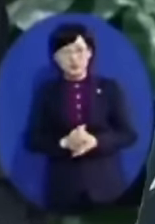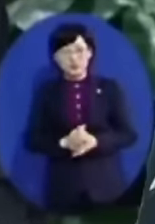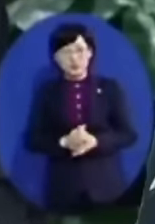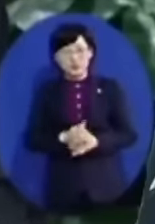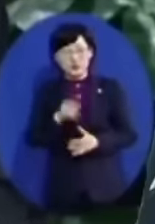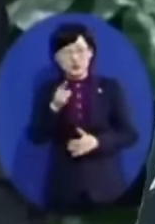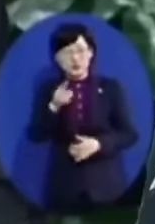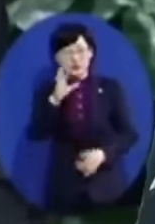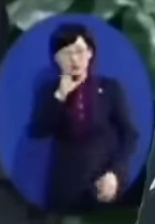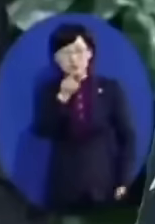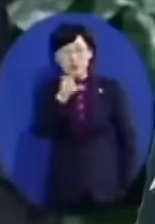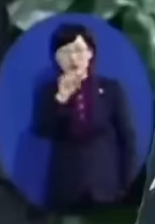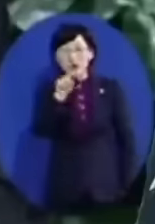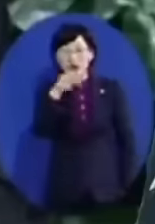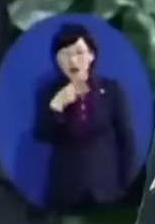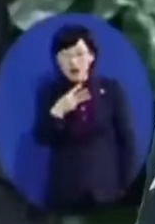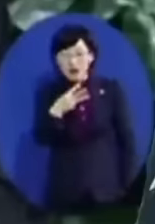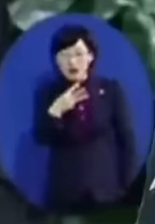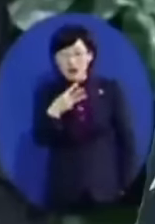그 바알 선지자들을